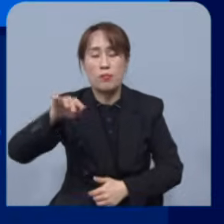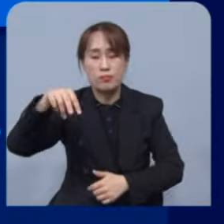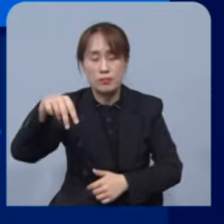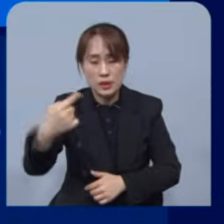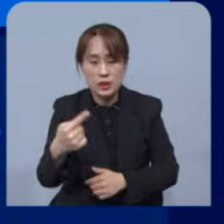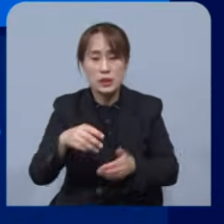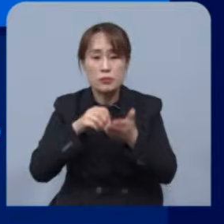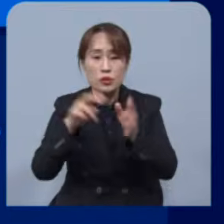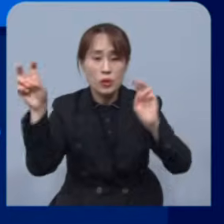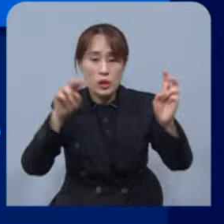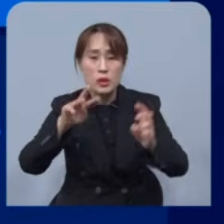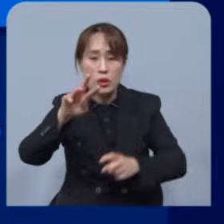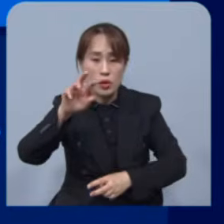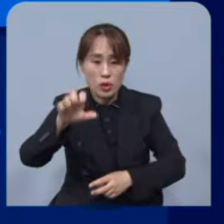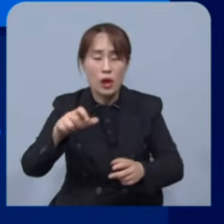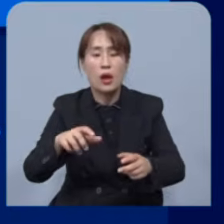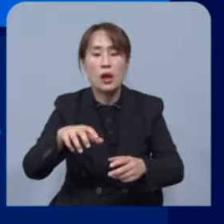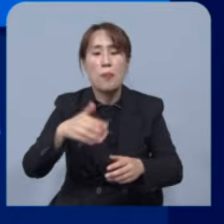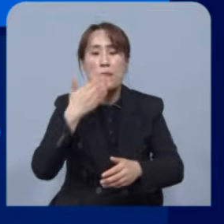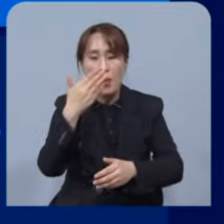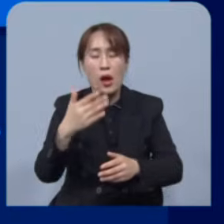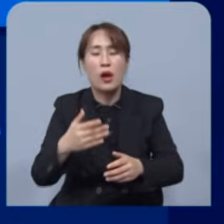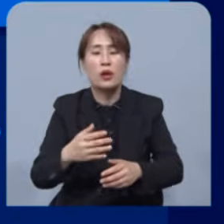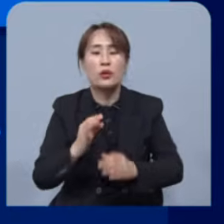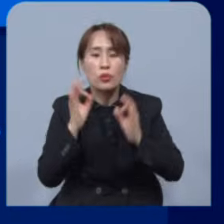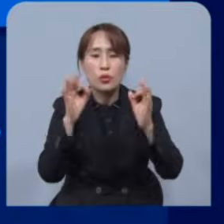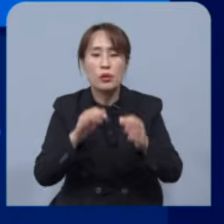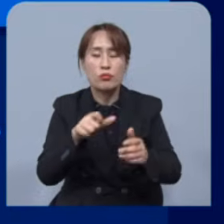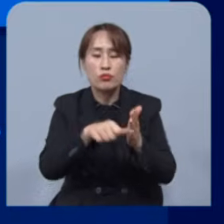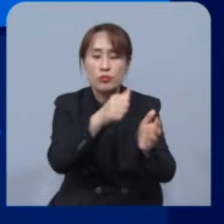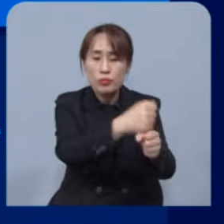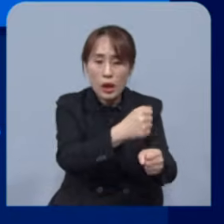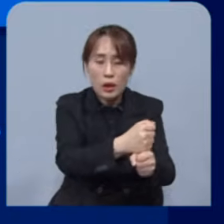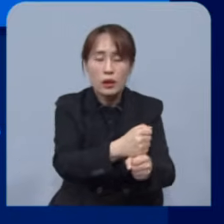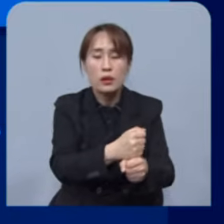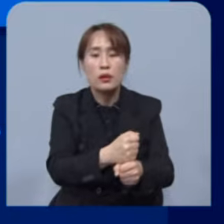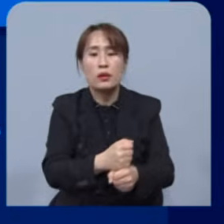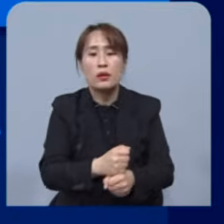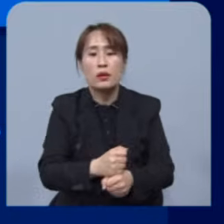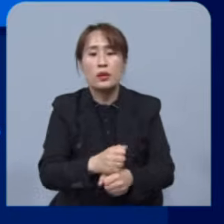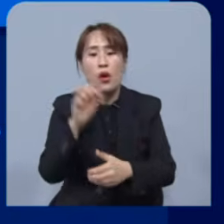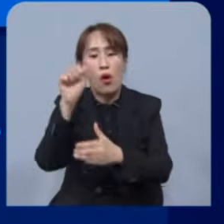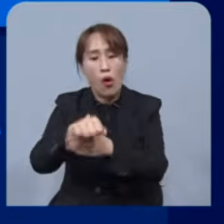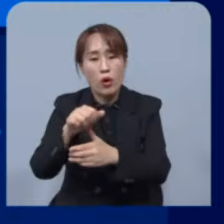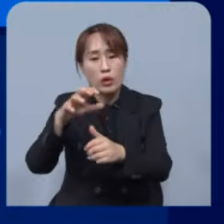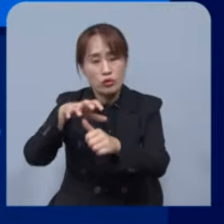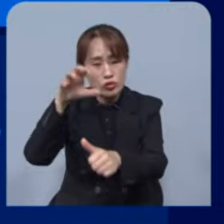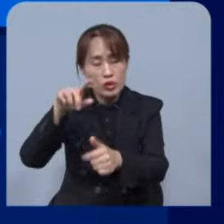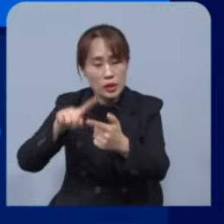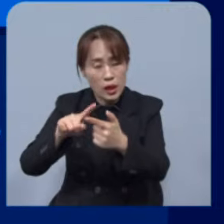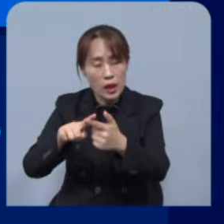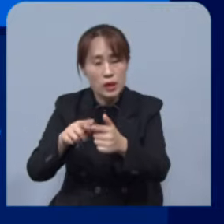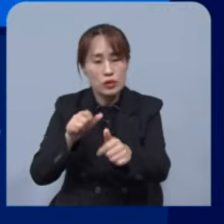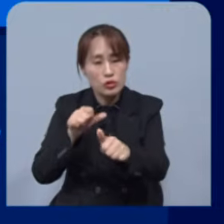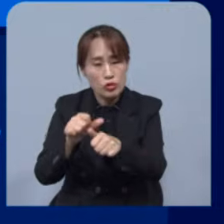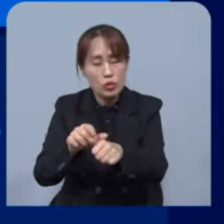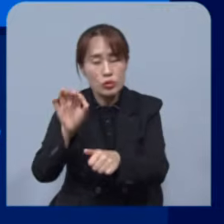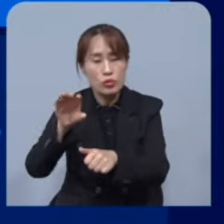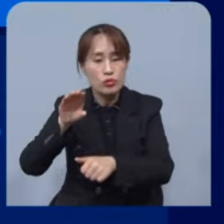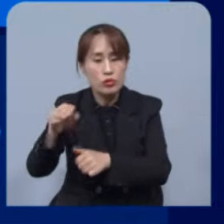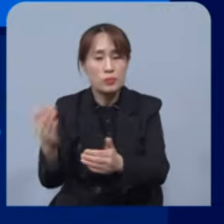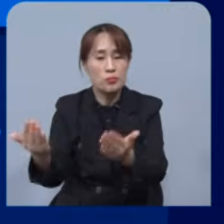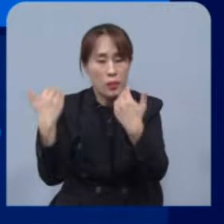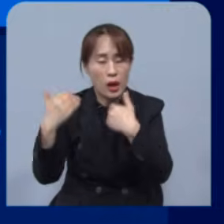기업을 35개까지 확대하고 시제품 제작, 인허가 등 규제 컨설팅, 투자 유치와